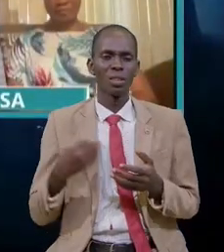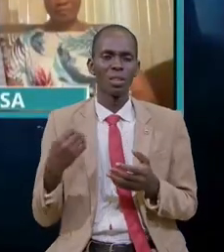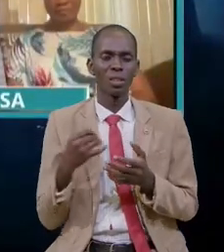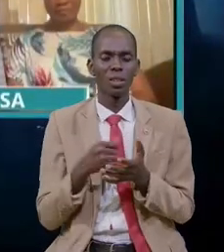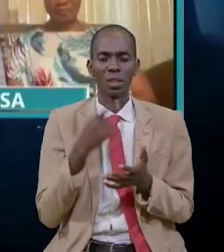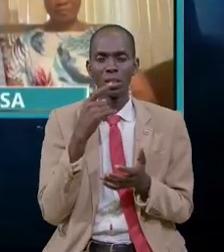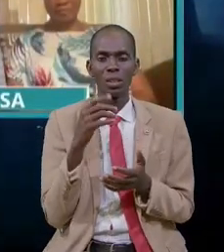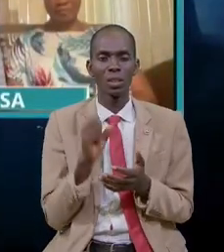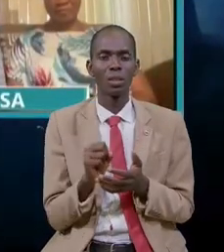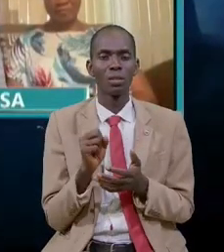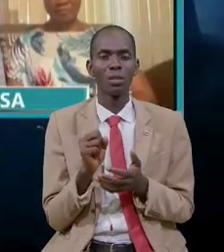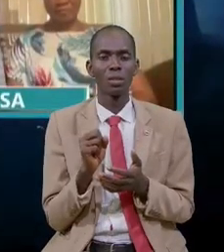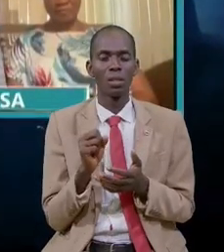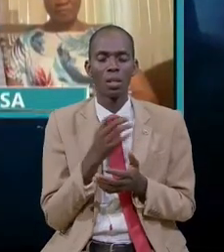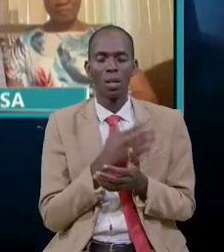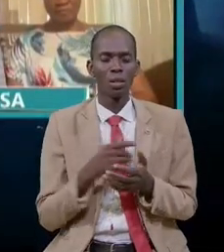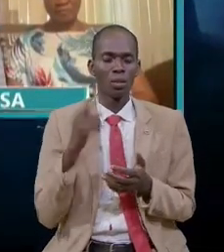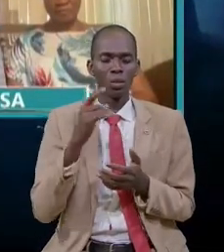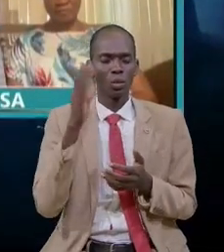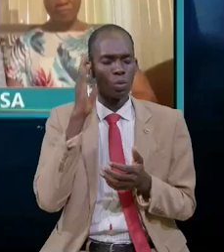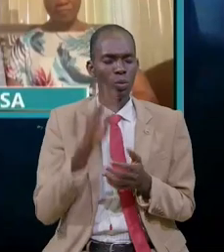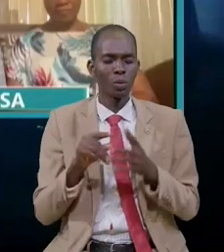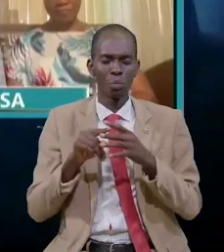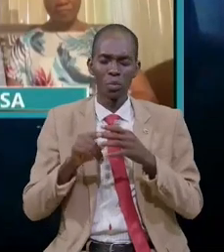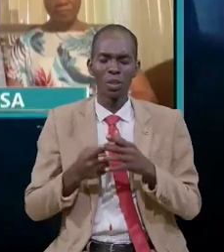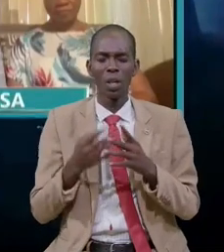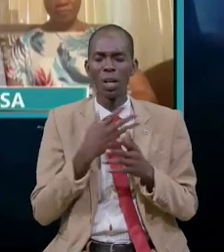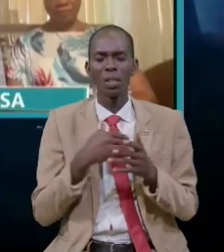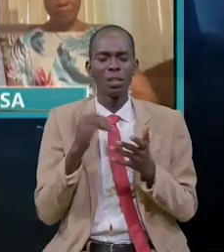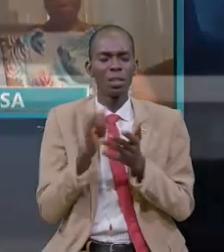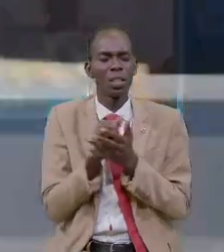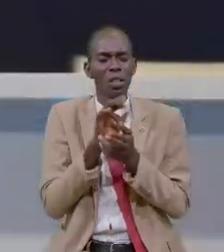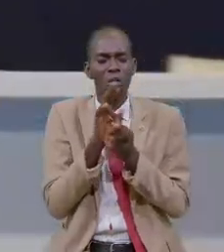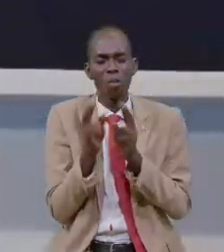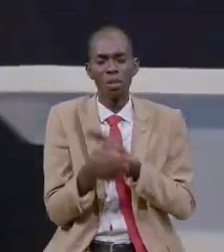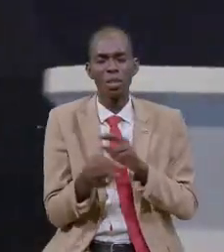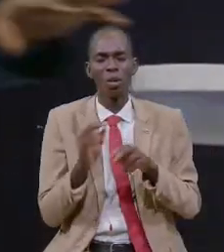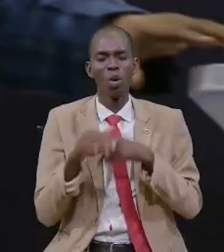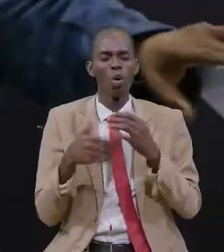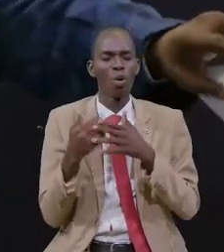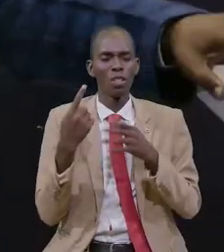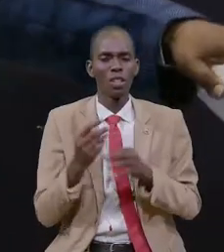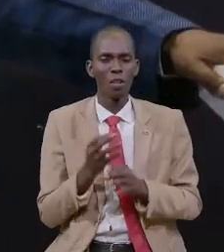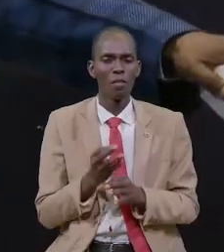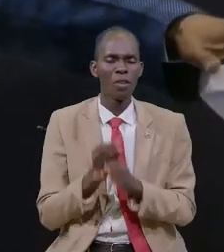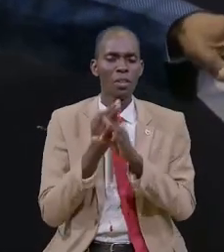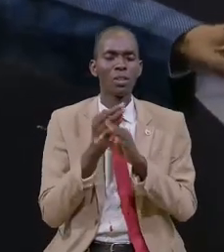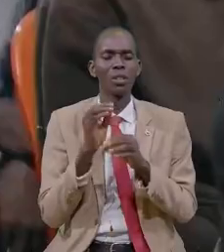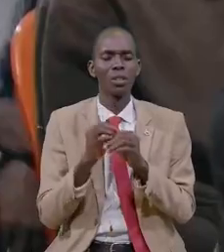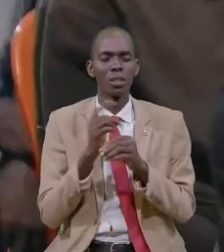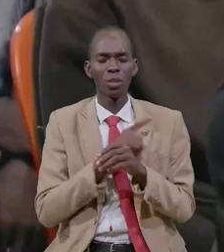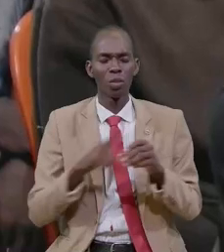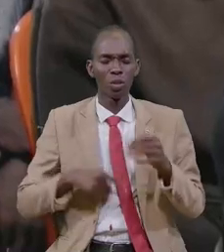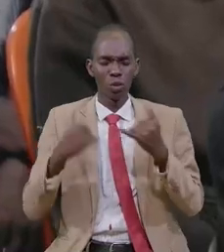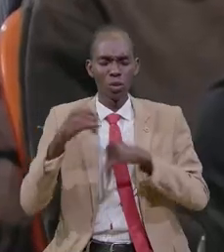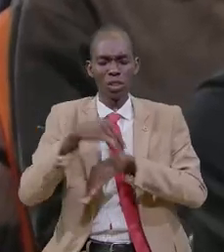dit, repentez-vous et vous croyez. Et avec cette repentance, ça c'est la fondation et la foi. Ce soir, la